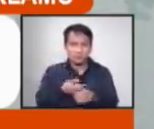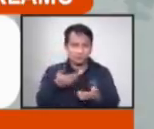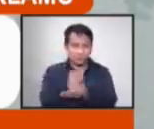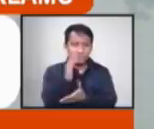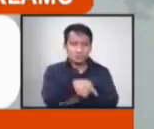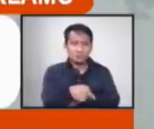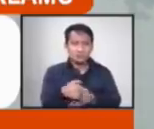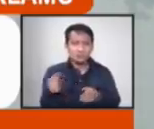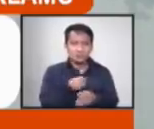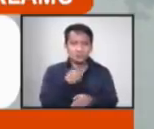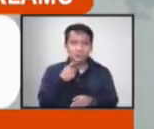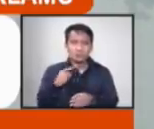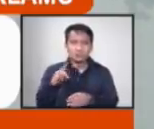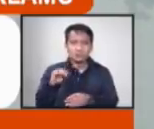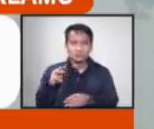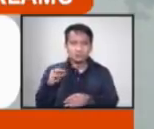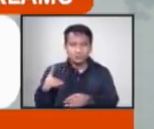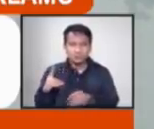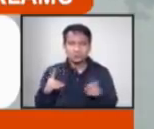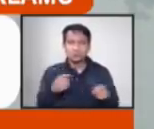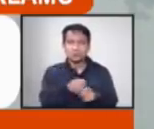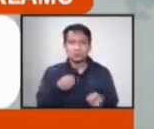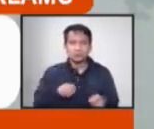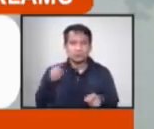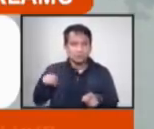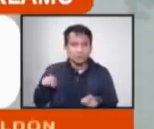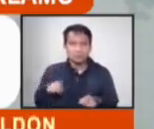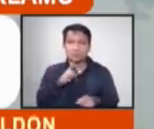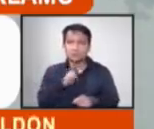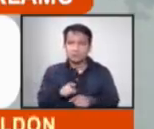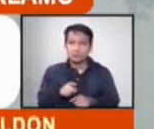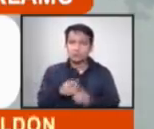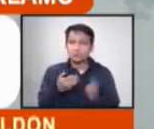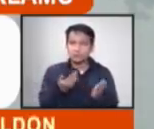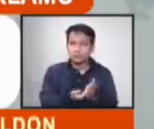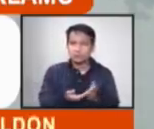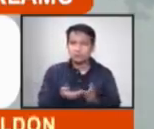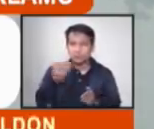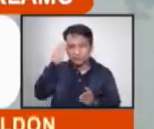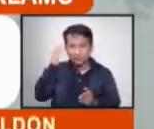karapatan magpatanggal sa akin dyan, DSWD, kung kinakailangan. Di ba?